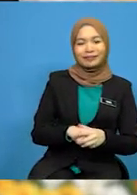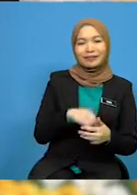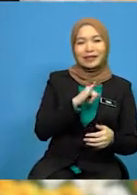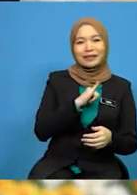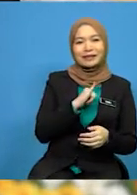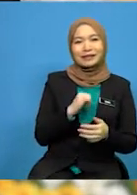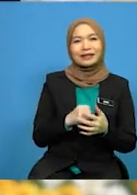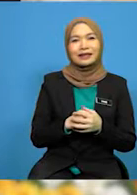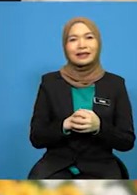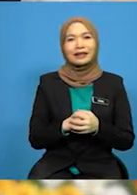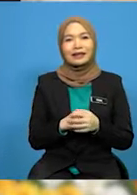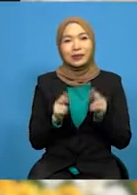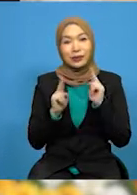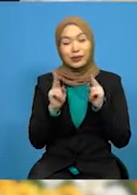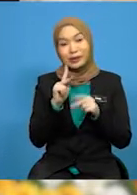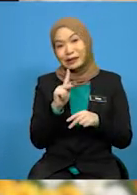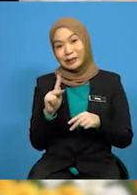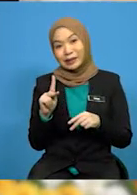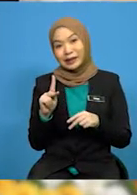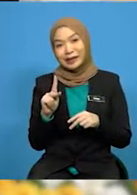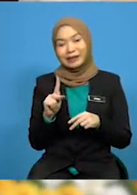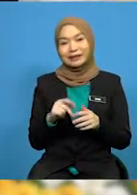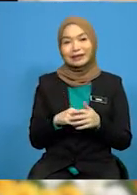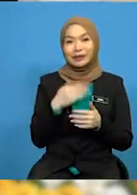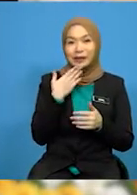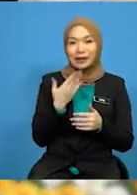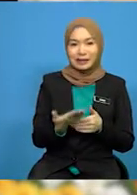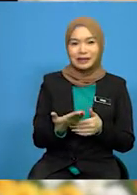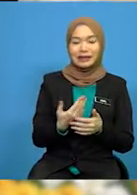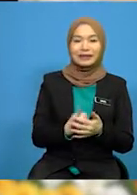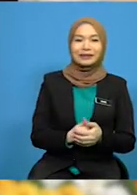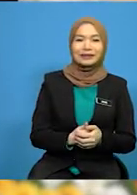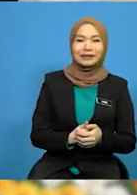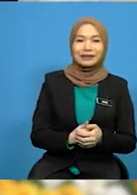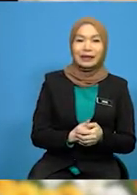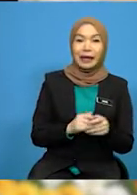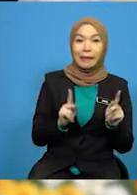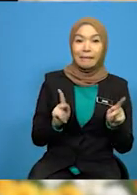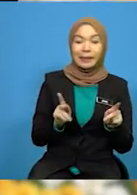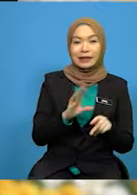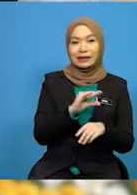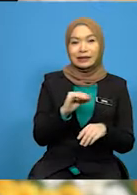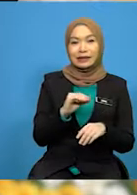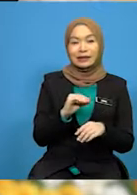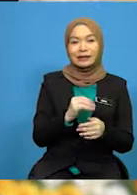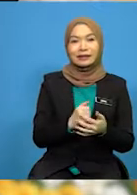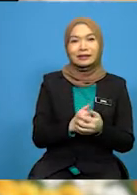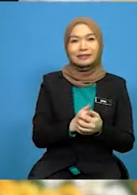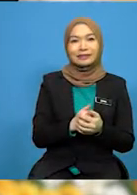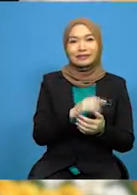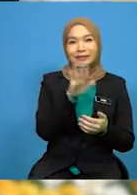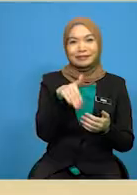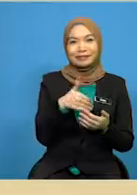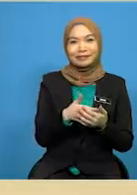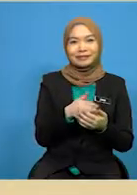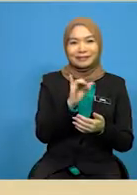Sembang Santai Ekonomi, saya mengucapkan setinggi-tinggi penghargaan kepada semua pelajar yang sudi menonton sehingga ke akhir